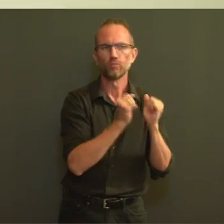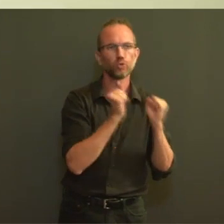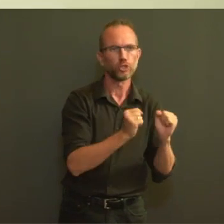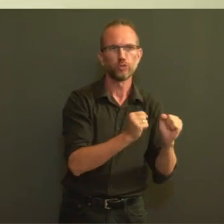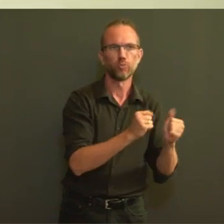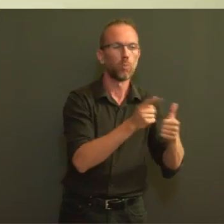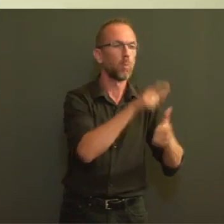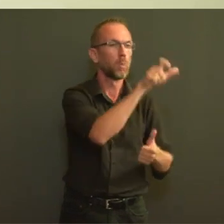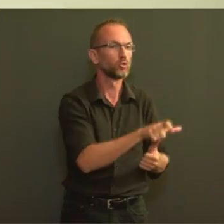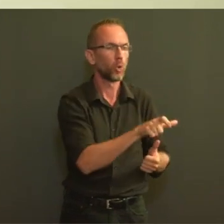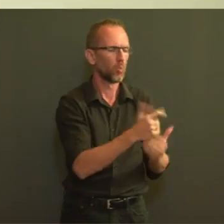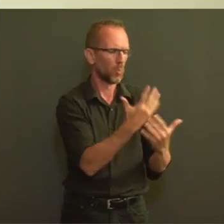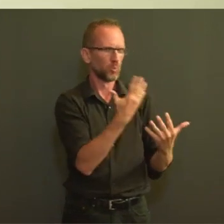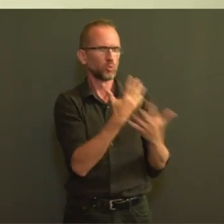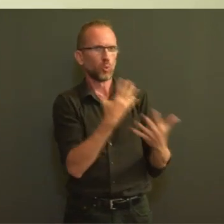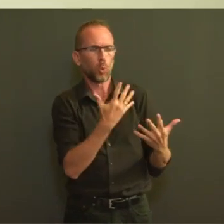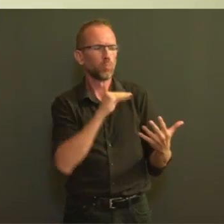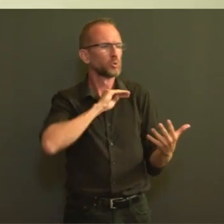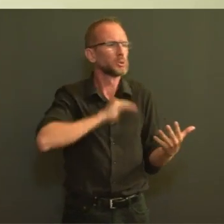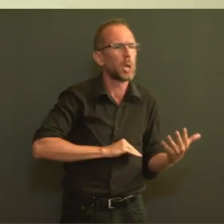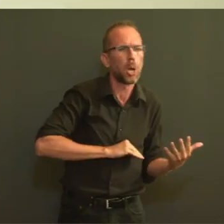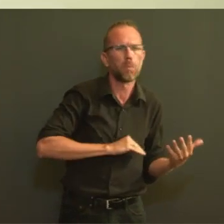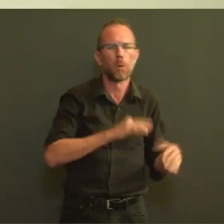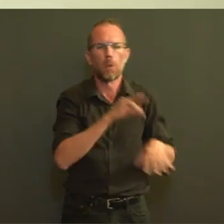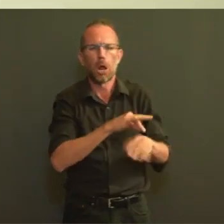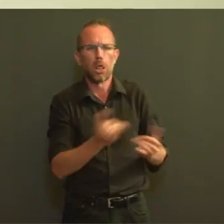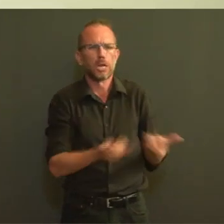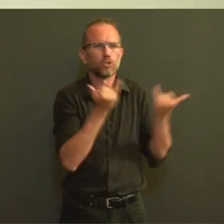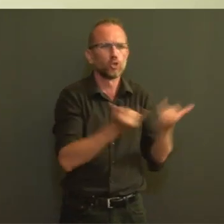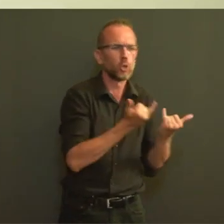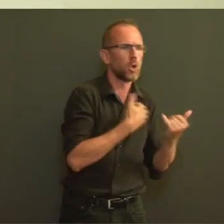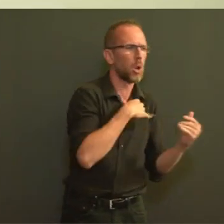symptômes, même modérés, des contacts, des voyageurs.